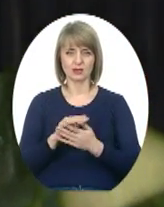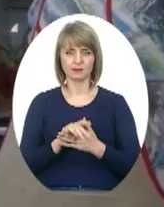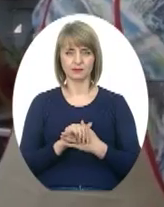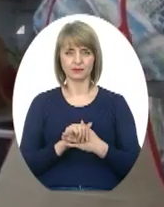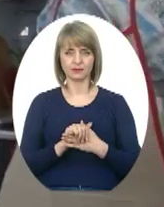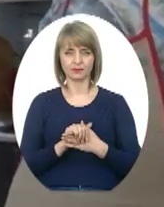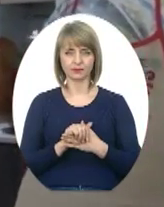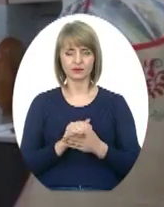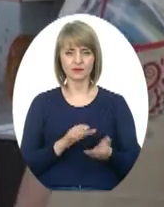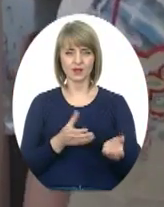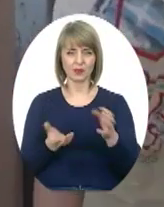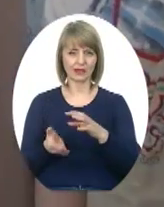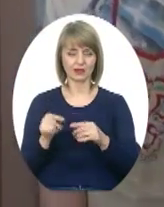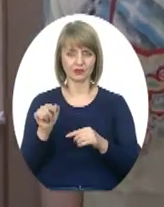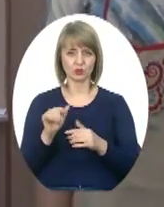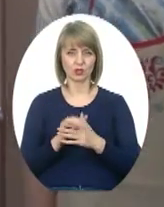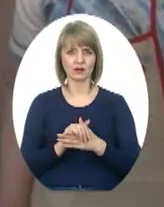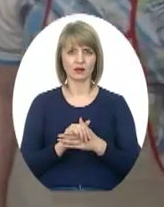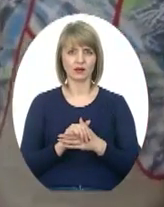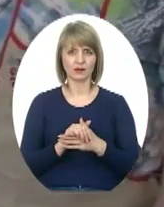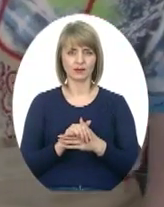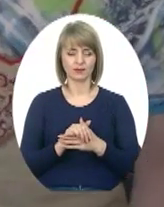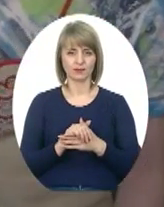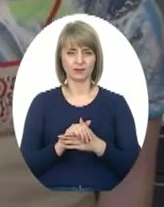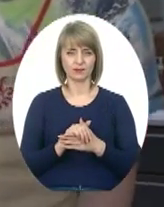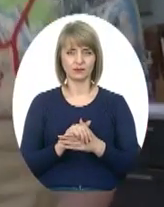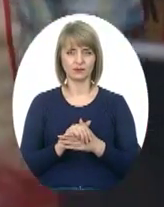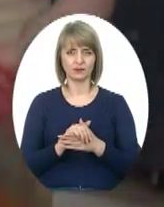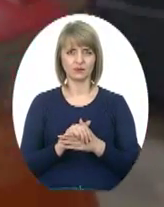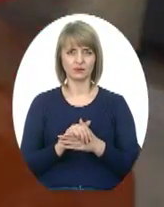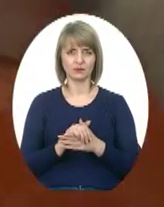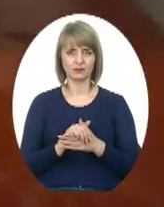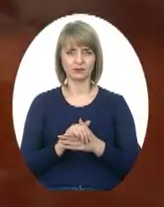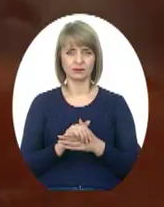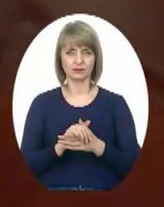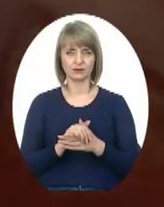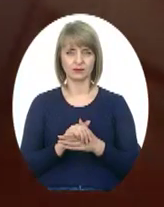молодец. Ссыпай сюда. Огурчик ссыпай.